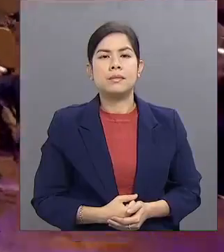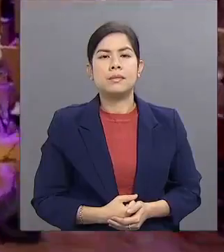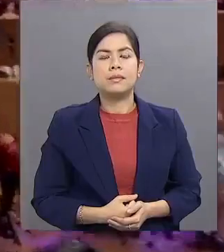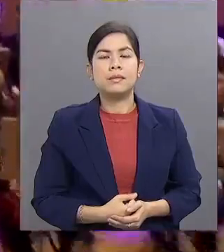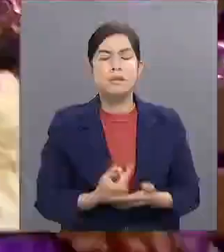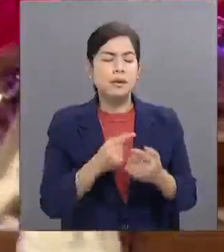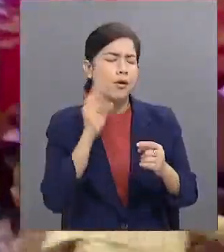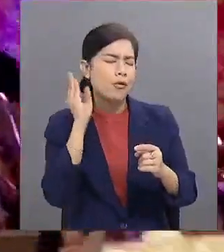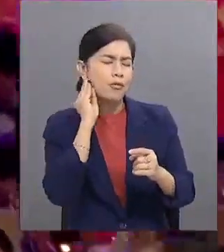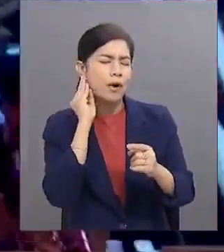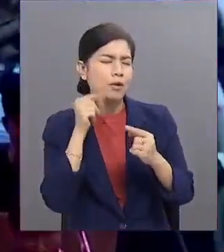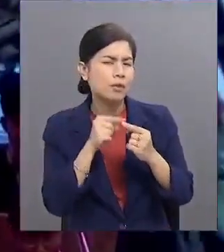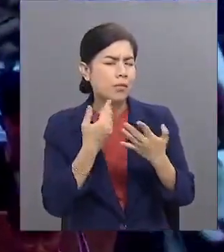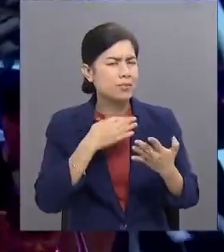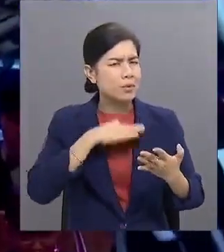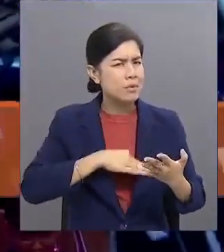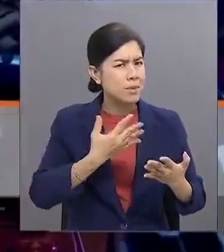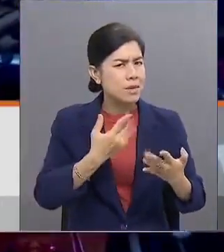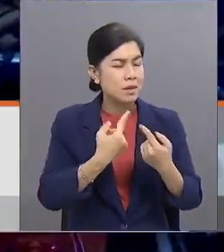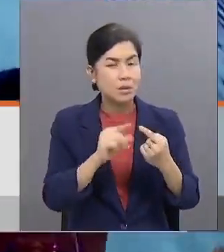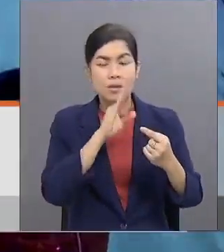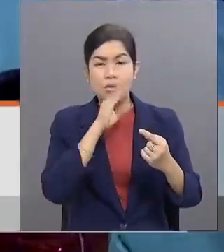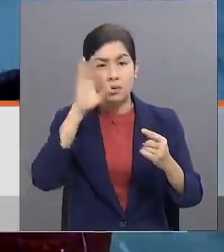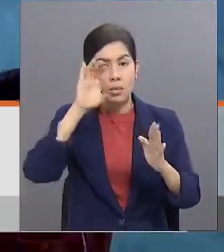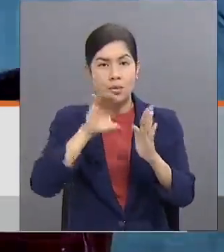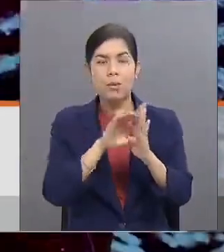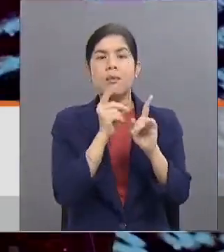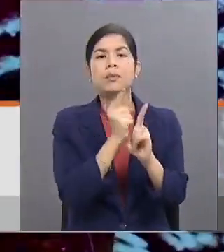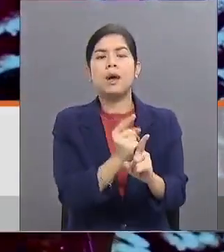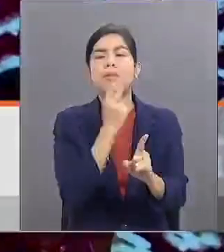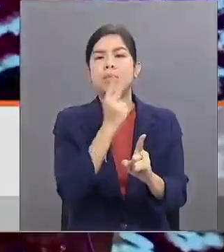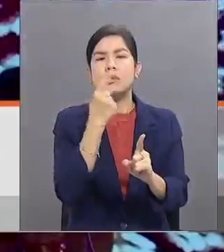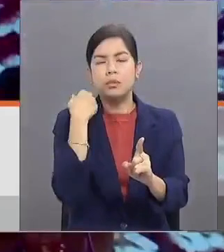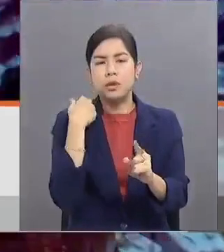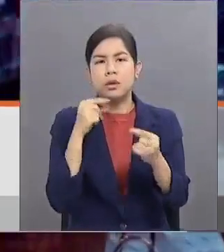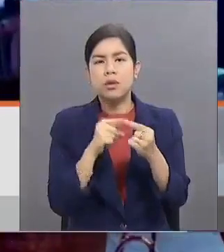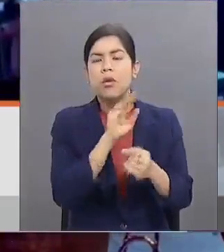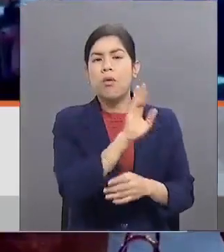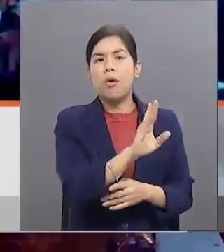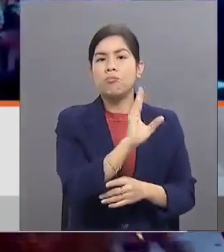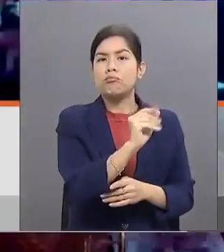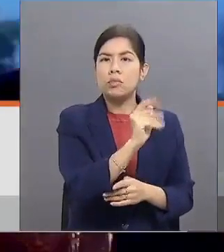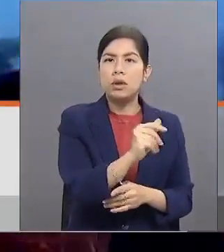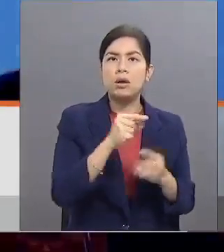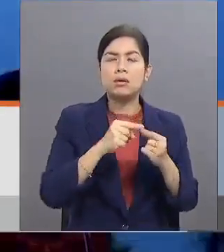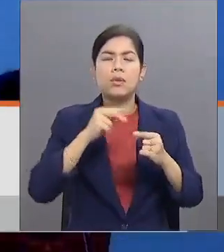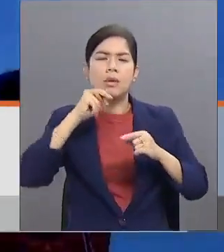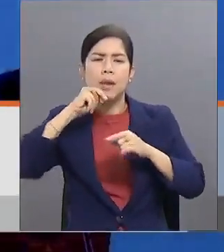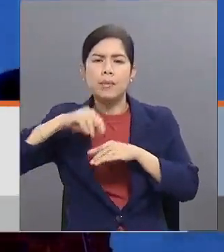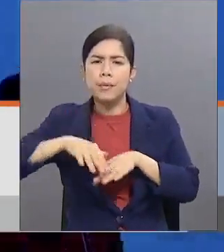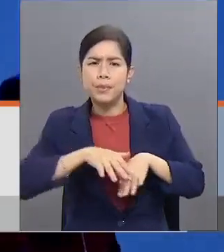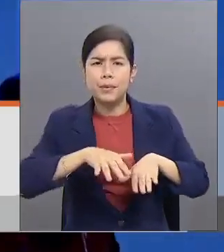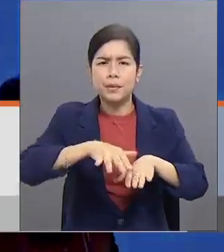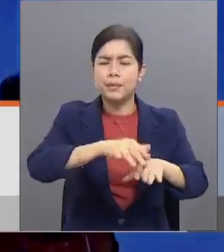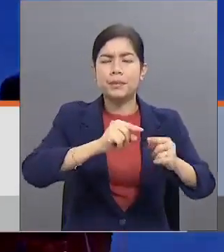ฟังเพลงอย่างเดียวไม่เห็นภาพเท่ากับทำแบบแอนิเมชันคอนเสิร์ตมีภาพประกอบทั้งความเป็นเมืองสายน้ำและวิถีชีวิตตลอดลำน้